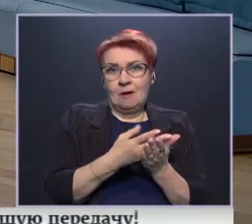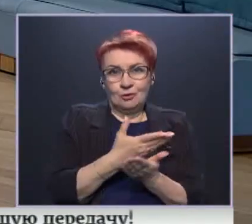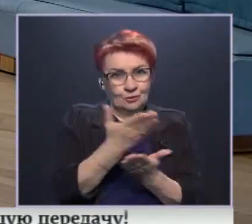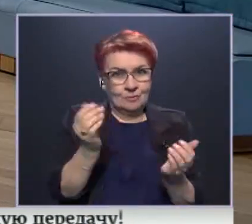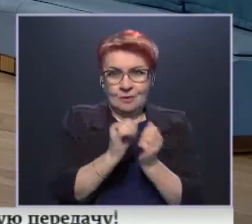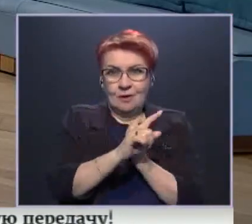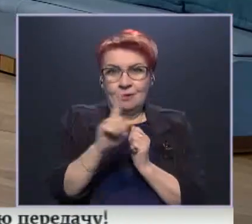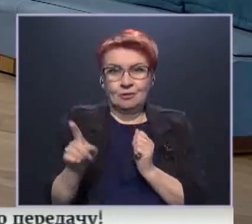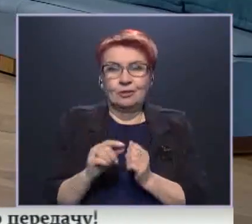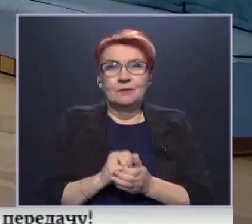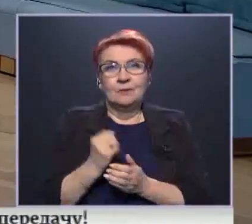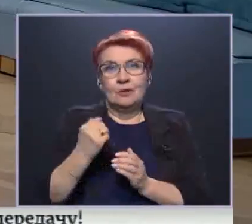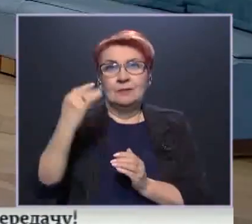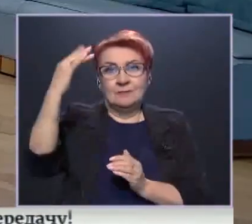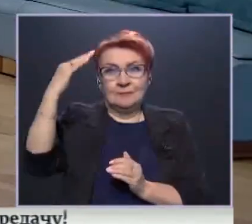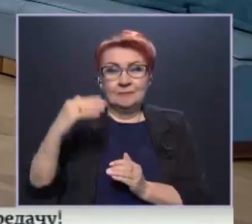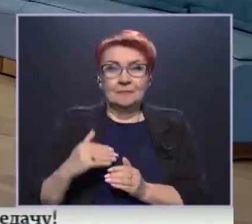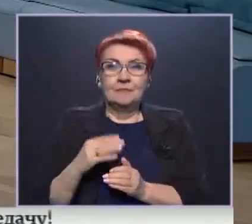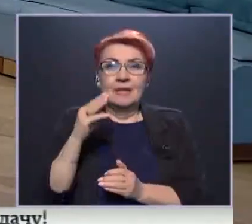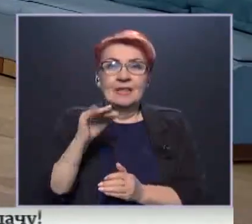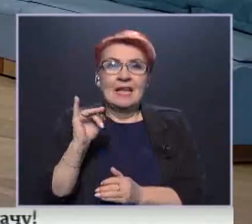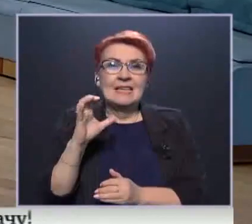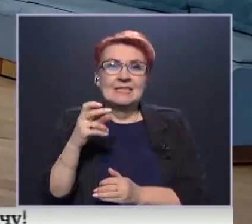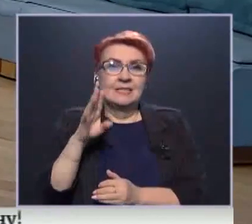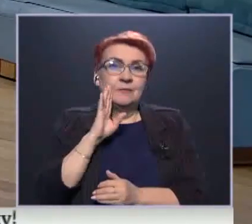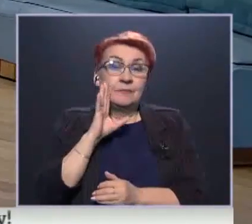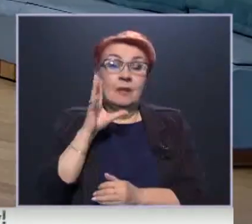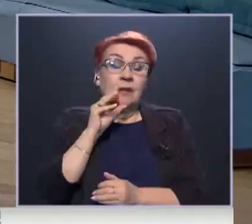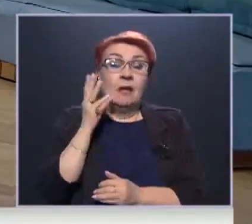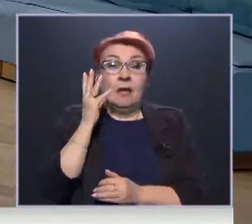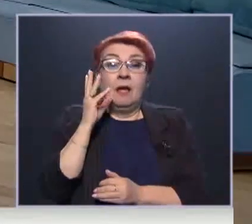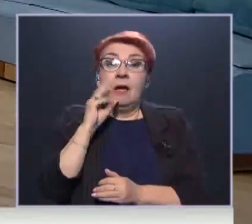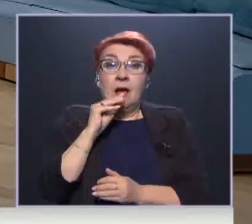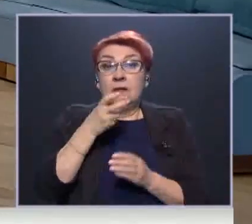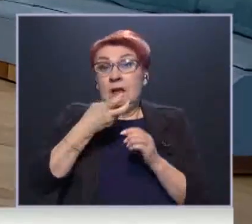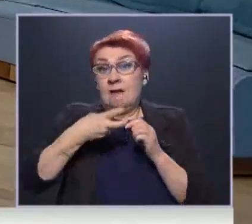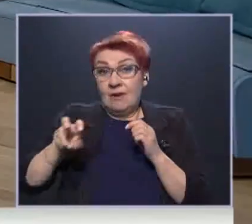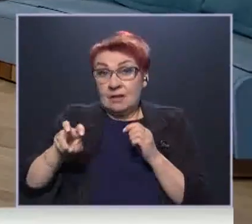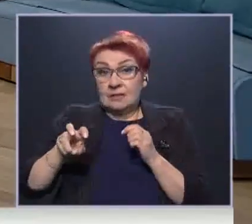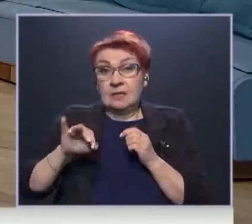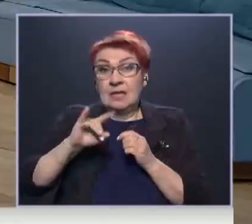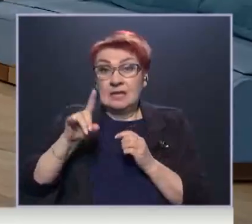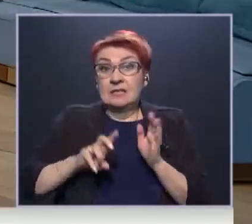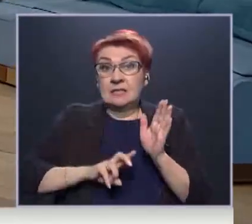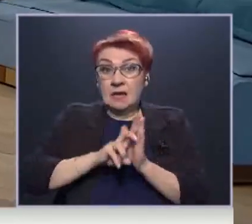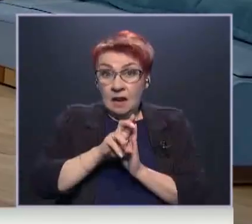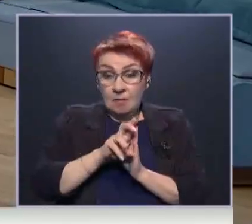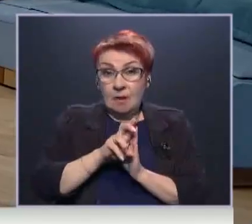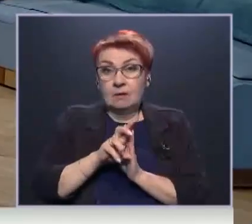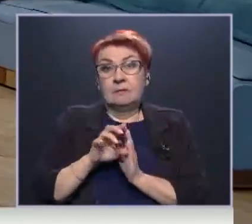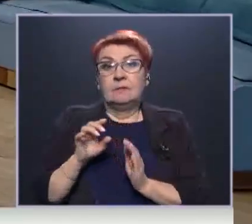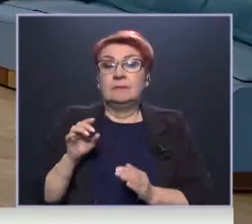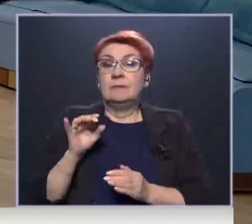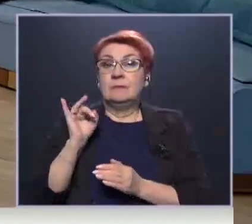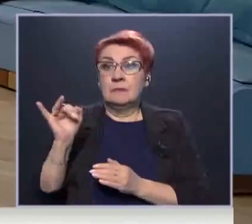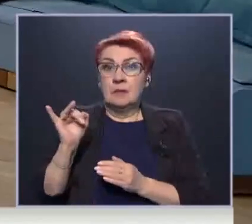сожалению, убежал наверх. Хотя нет, вот смотрите, Таисия. Когда я выходила из храма, решила пройти через главные ворота, которые были открыты для вынесения покойника и